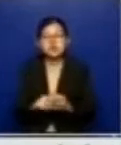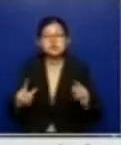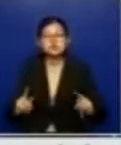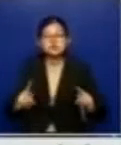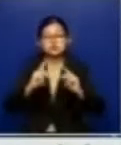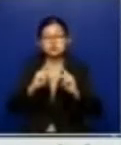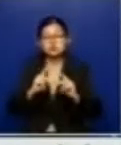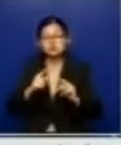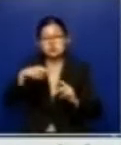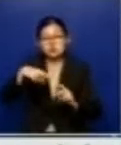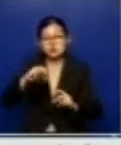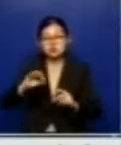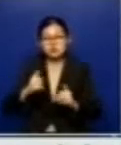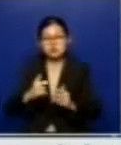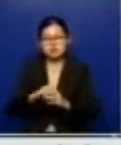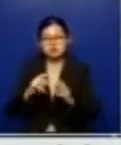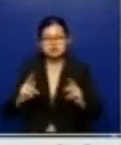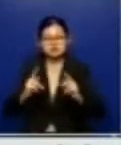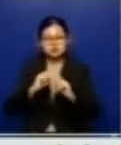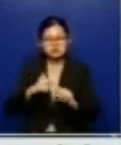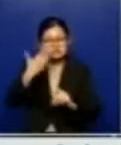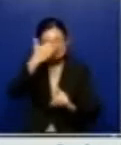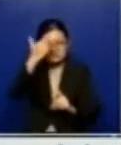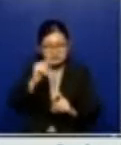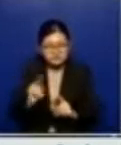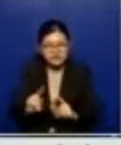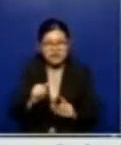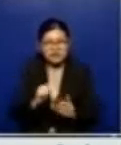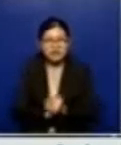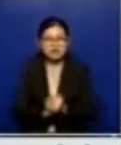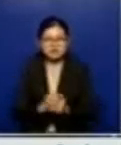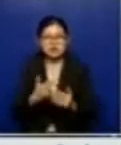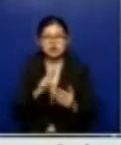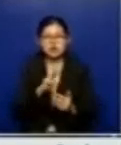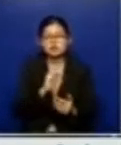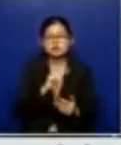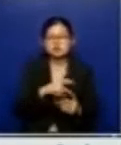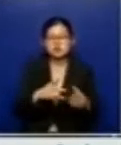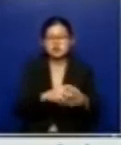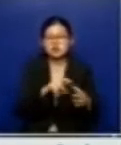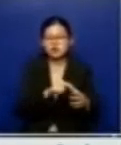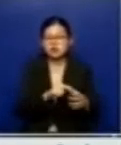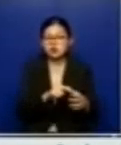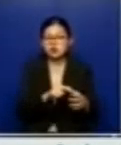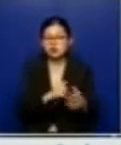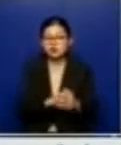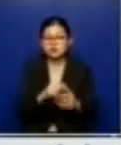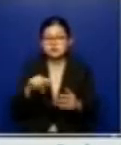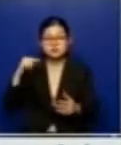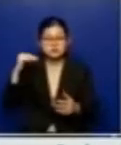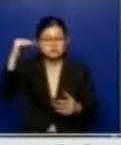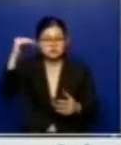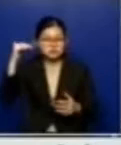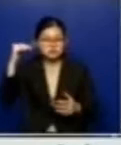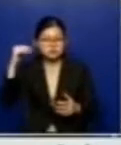งนี้นะครับเหมือนกระทรวงที่ถูกลืมนะครับวันนี้ท่านรัฐมนตรีจุติไกรฤกษ์นะครับพี่ชายผม